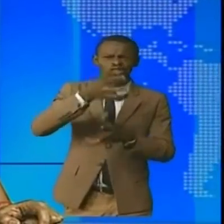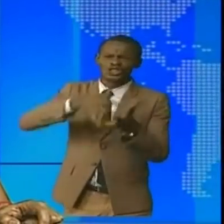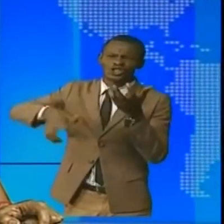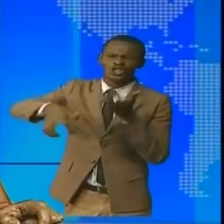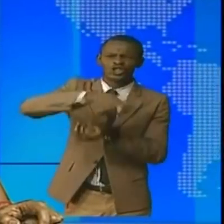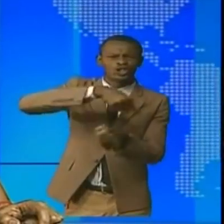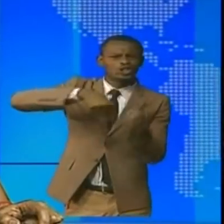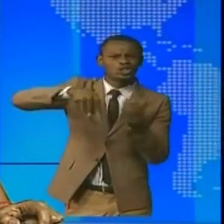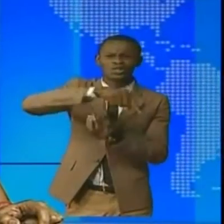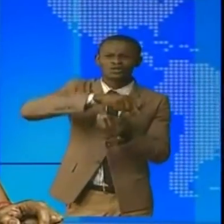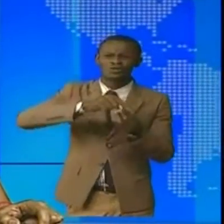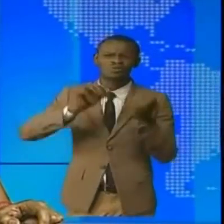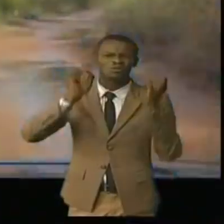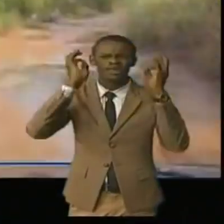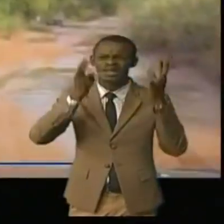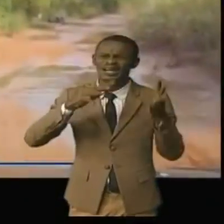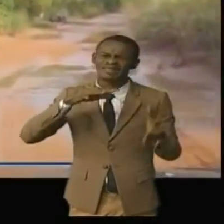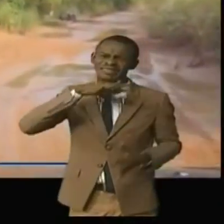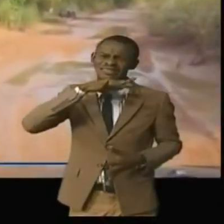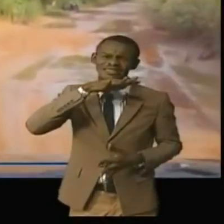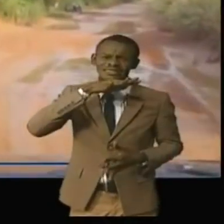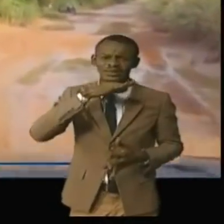entendu.